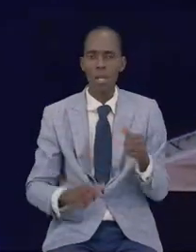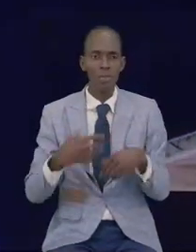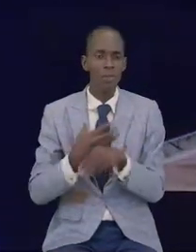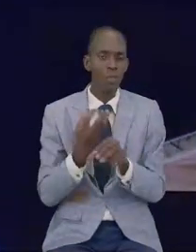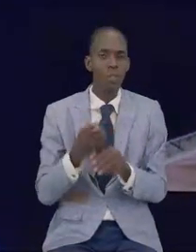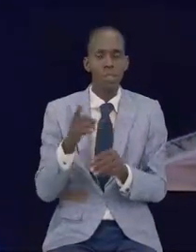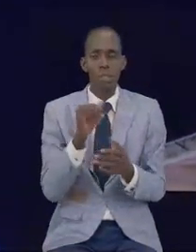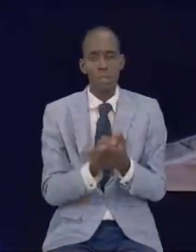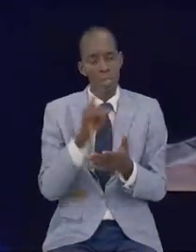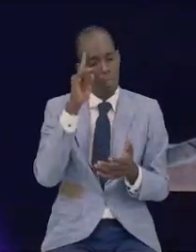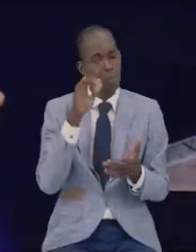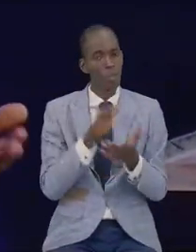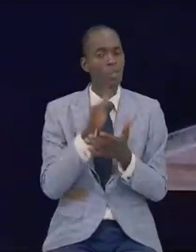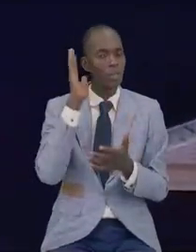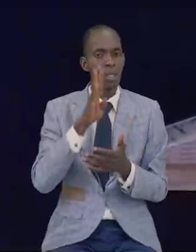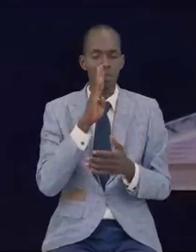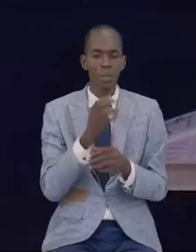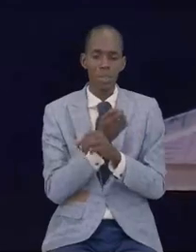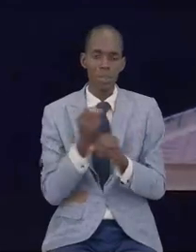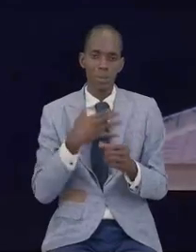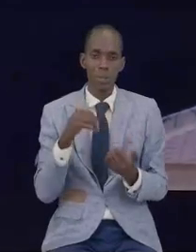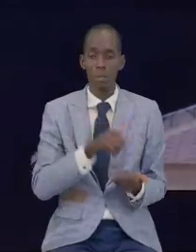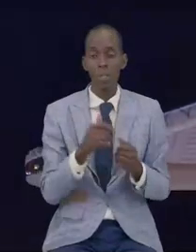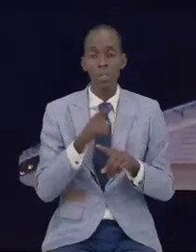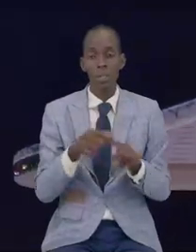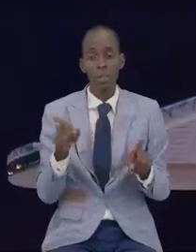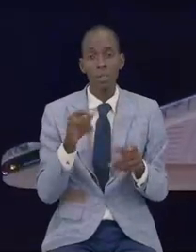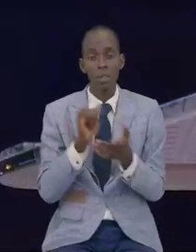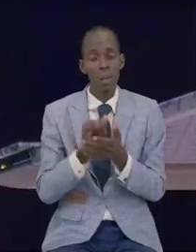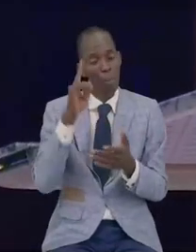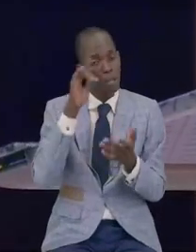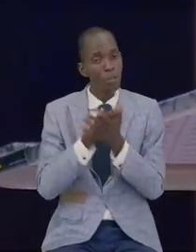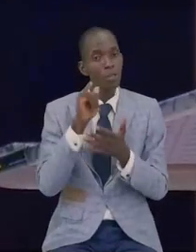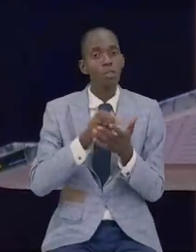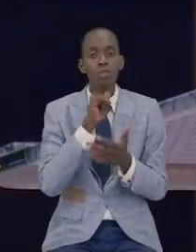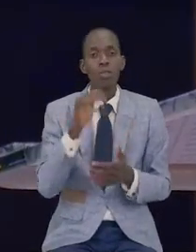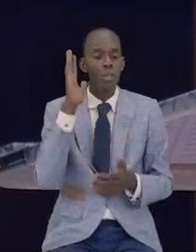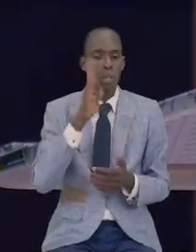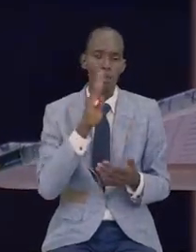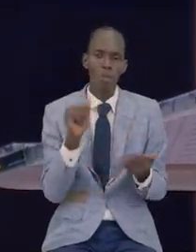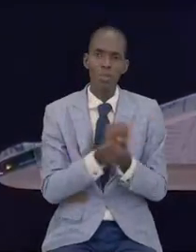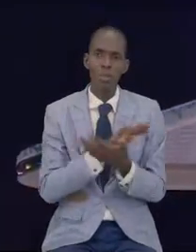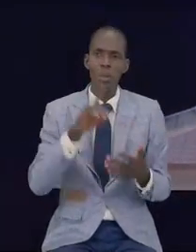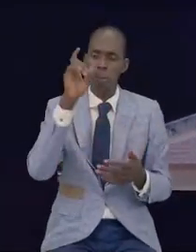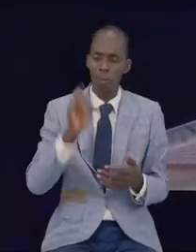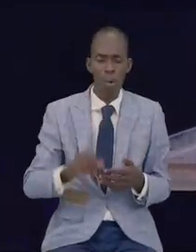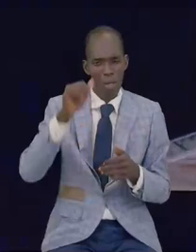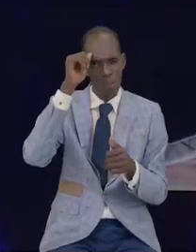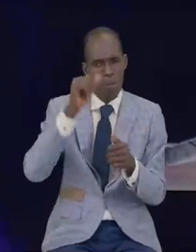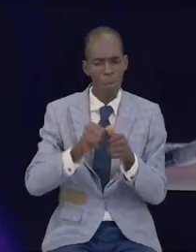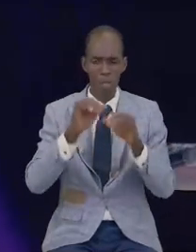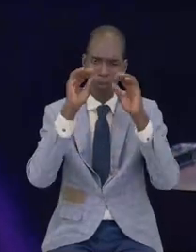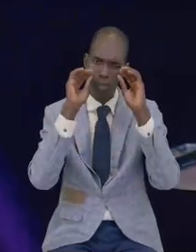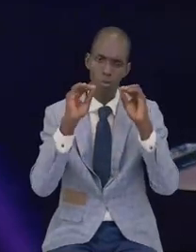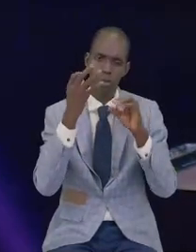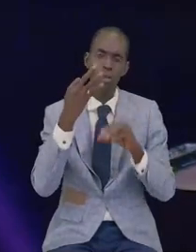pas sera condamné. Nous devons nous rappeler les doctrines de la parole de Dieu. Et puis, il s'est dit que voici,